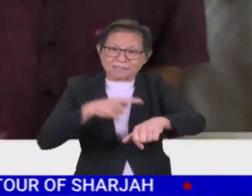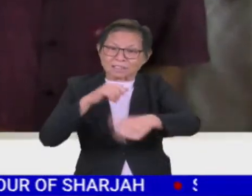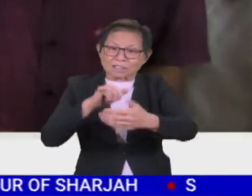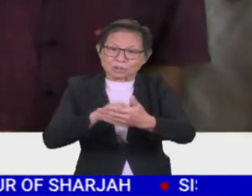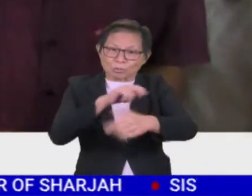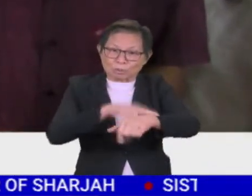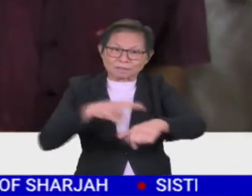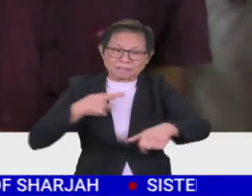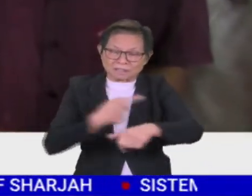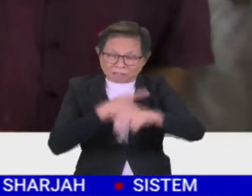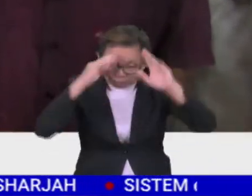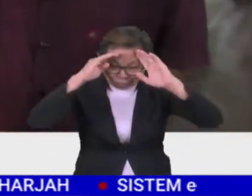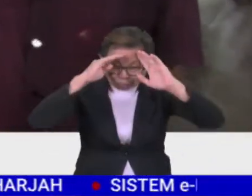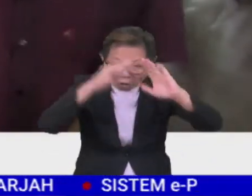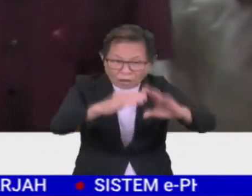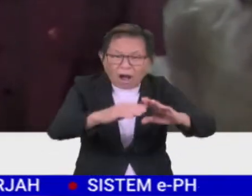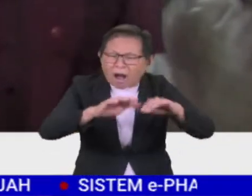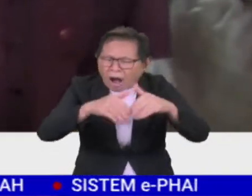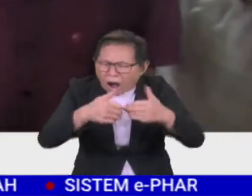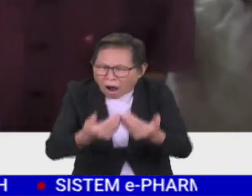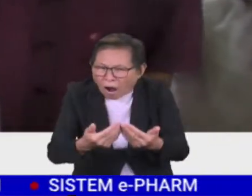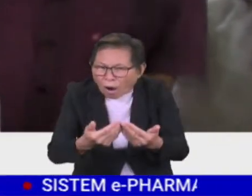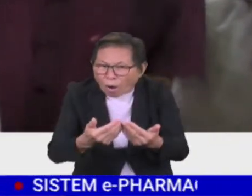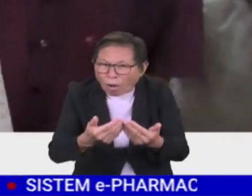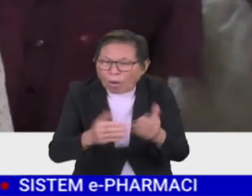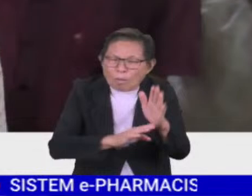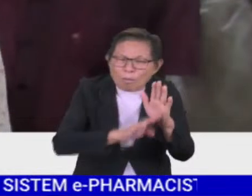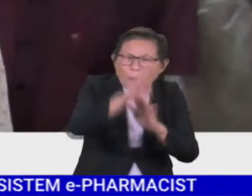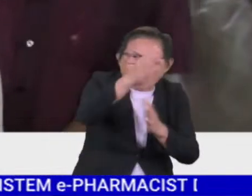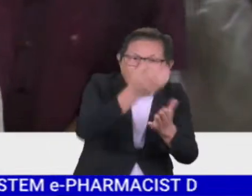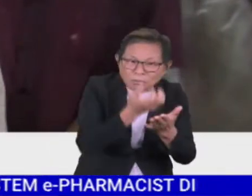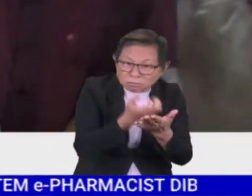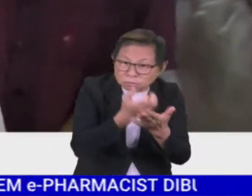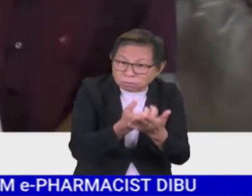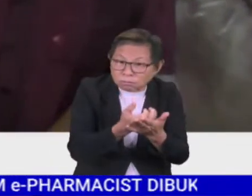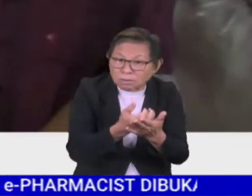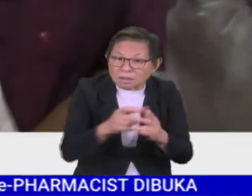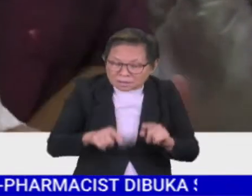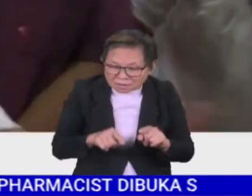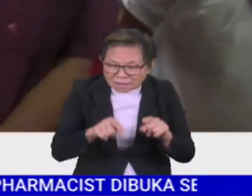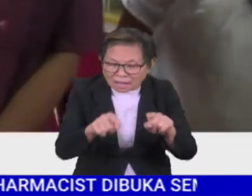fokus untuk macam mana bencanakan pertumbuhan ekonomi